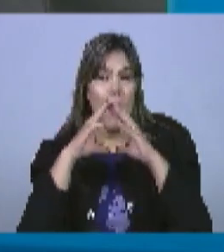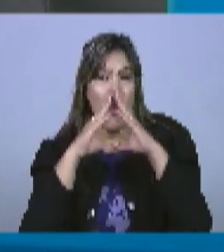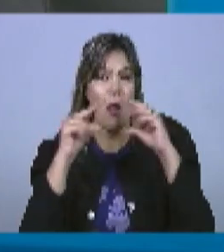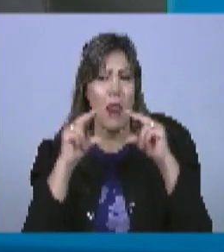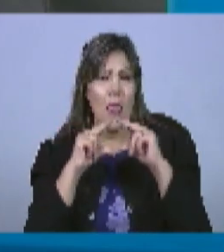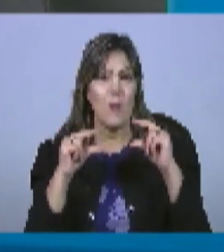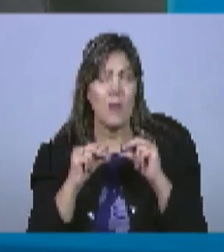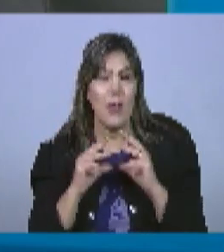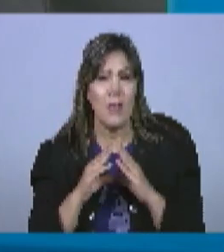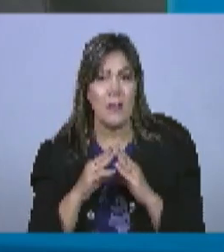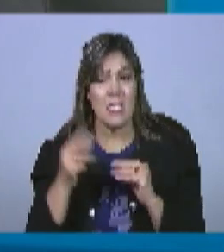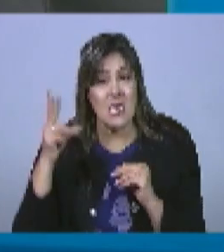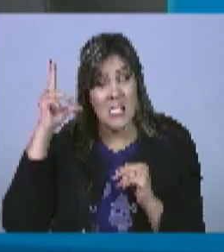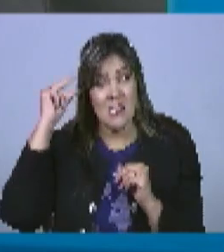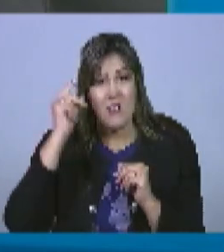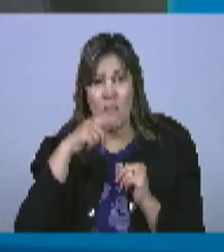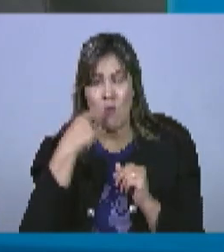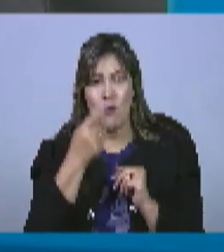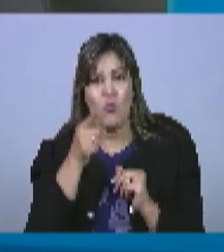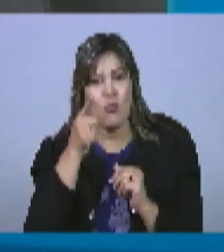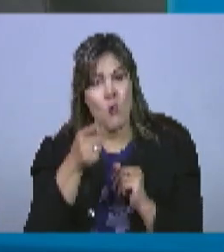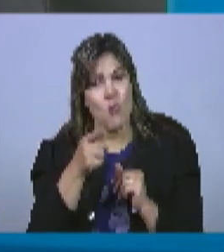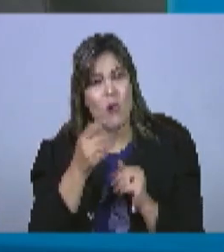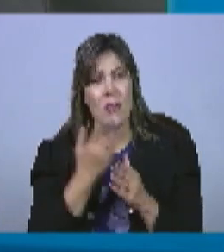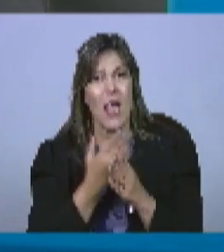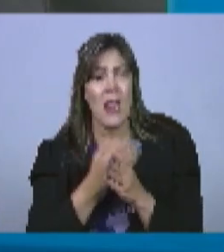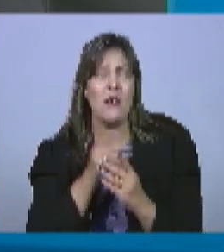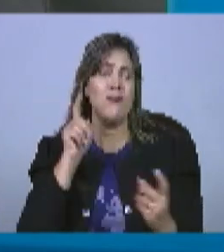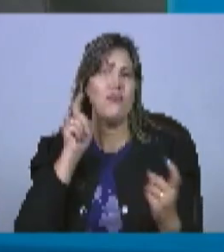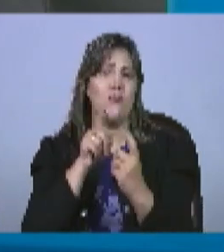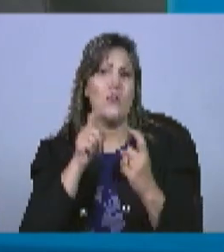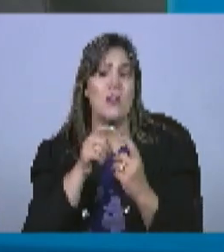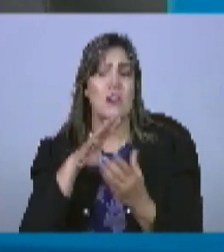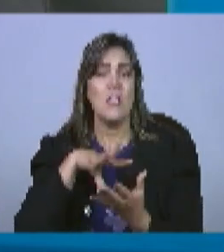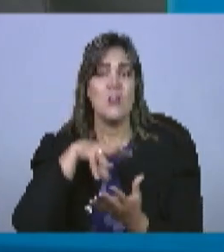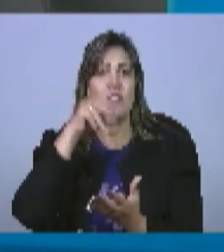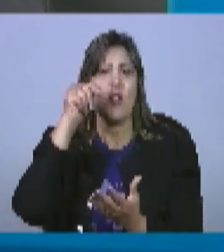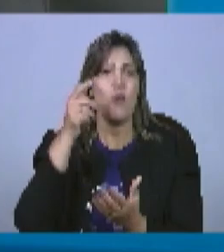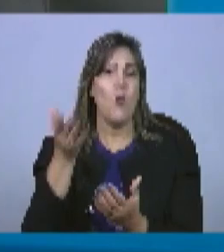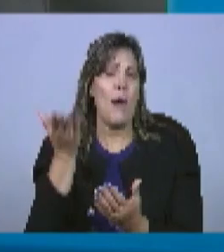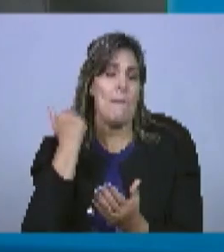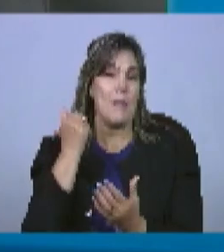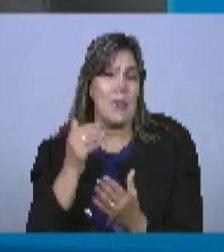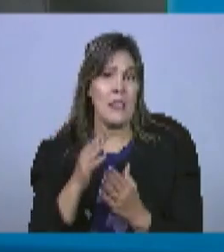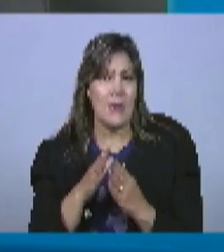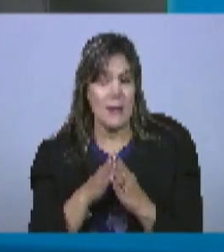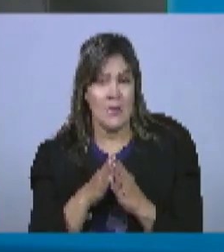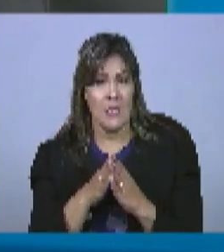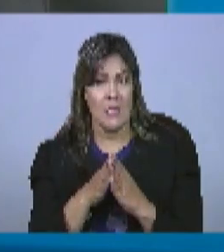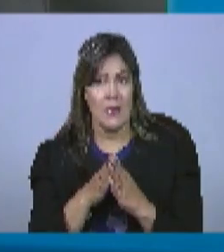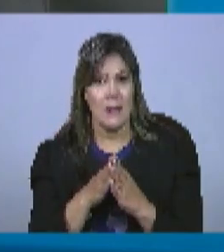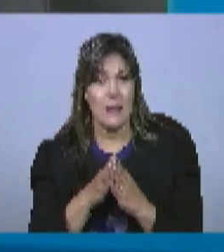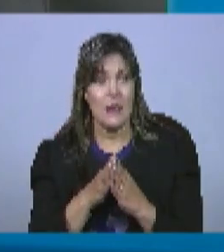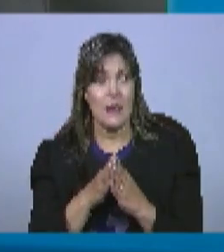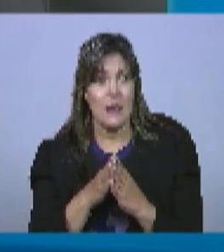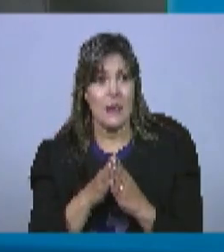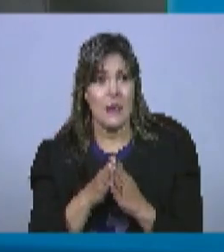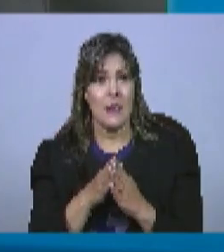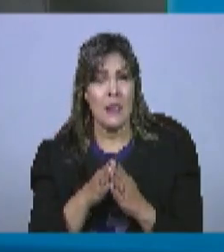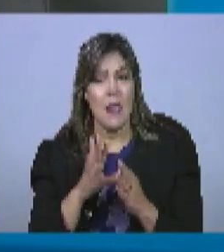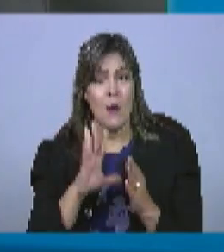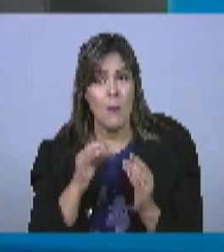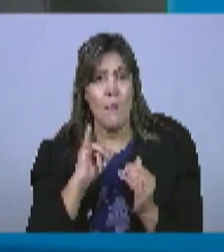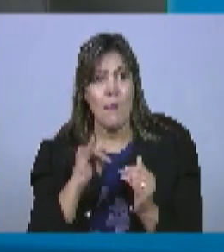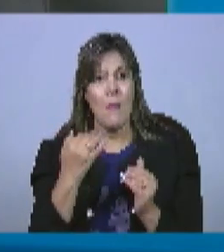فعلت ذلك ردا على الهجوم الصاروخي الي حدث على مجد مجدل